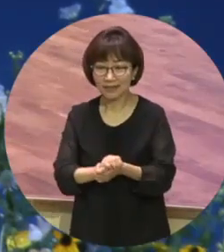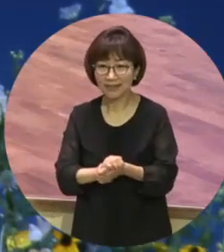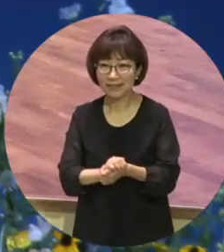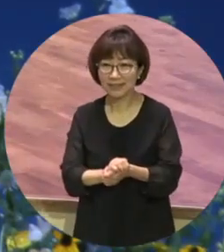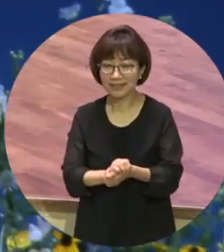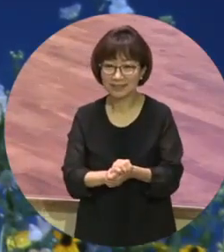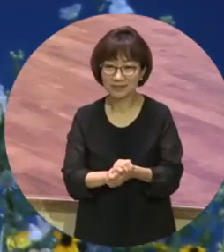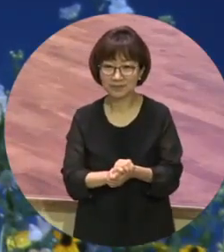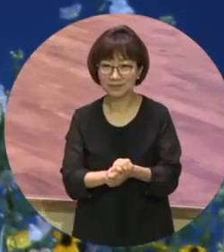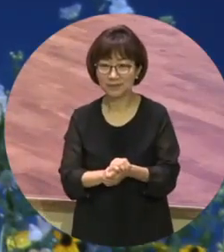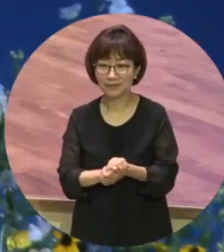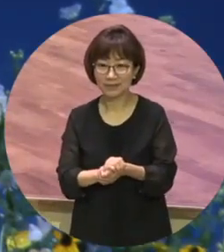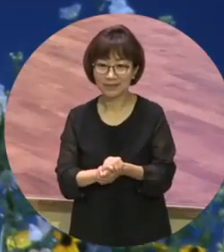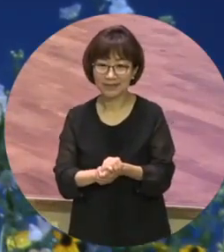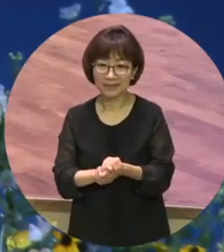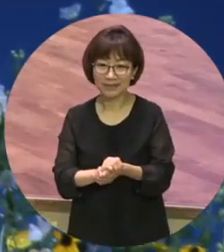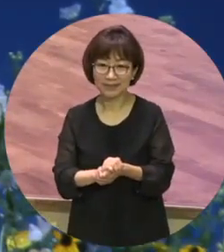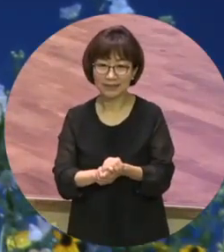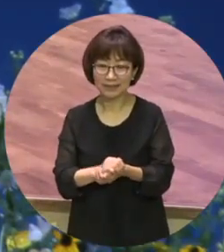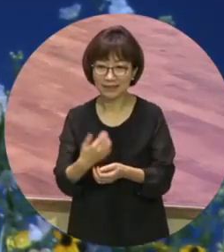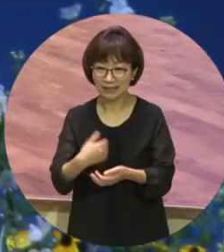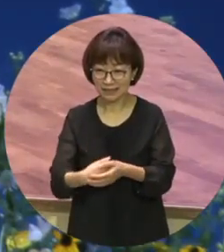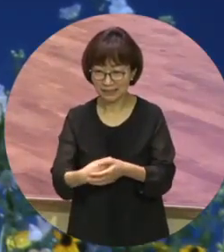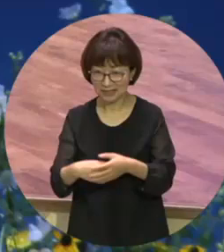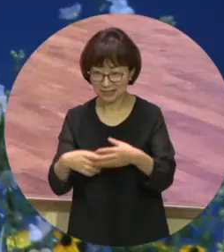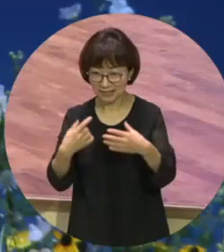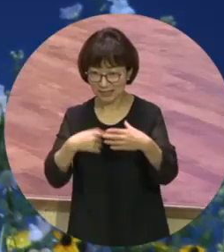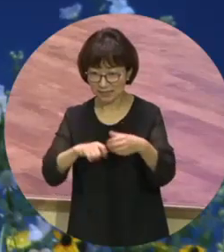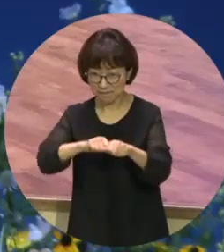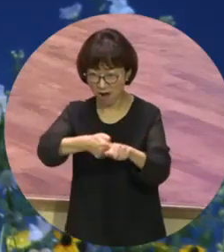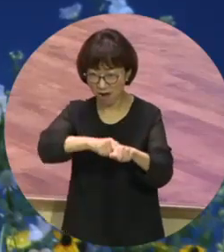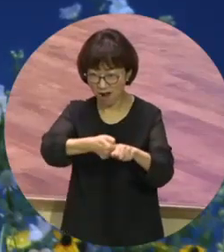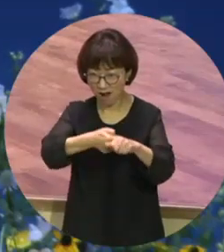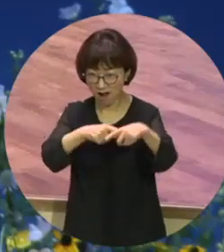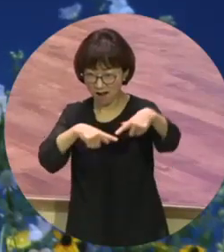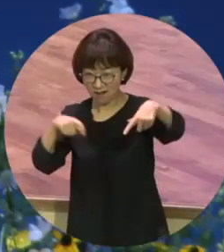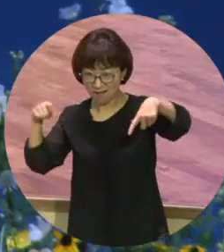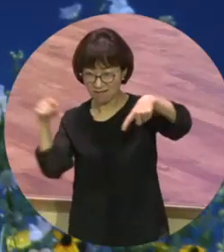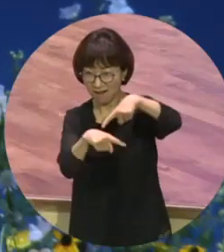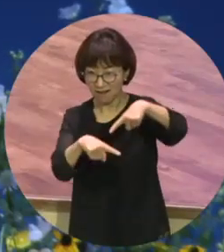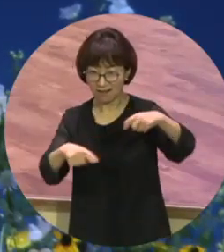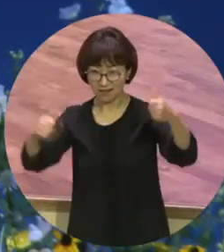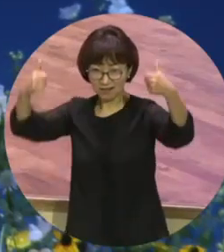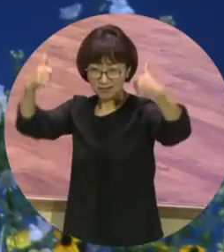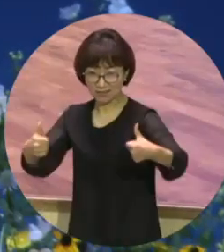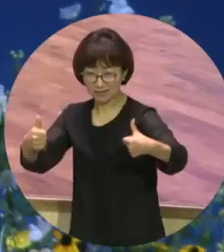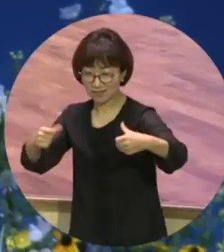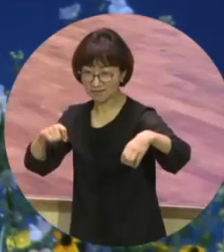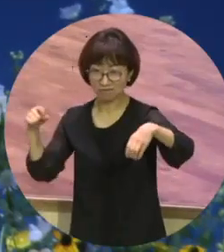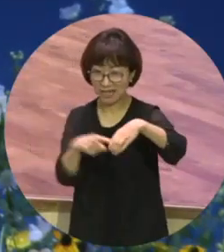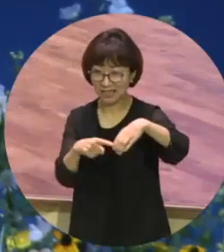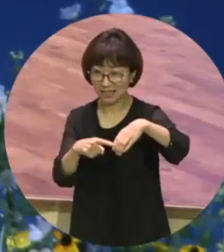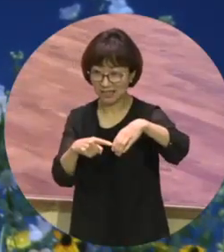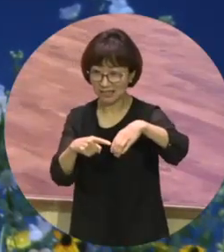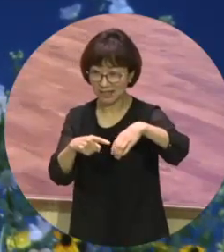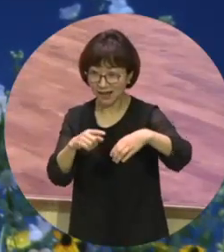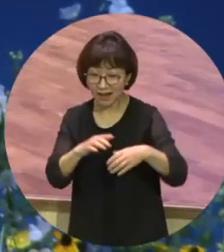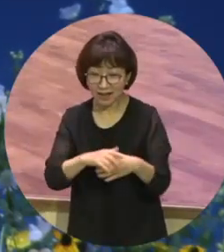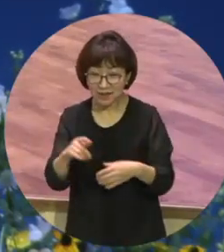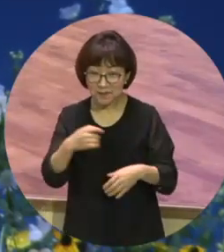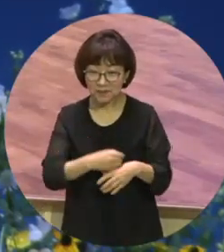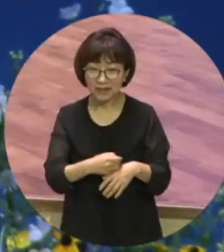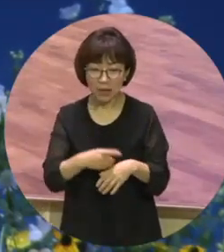졌냐? 결정적인 것이 페널티킥이잖아요. 페널티킥 안 받았으면 하나 둘 다 비기는